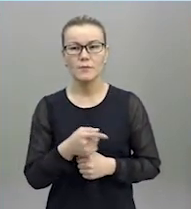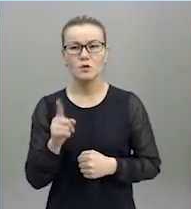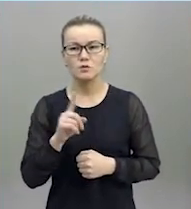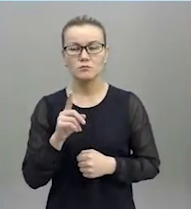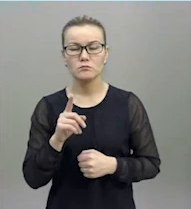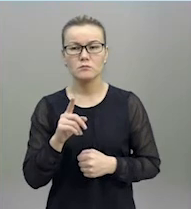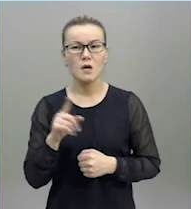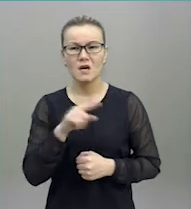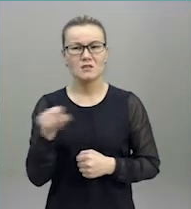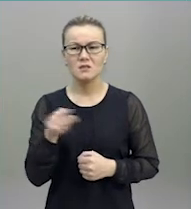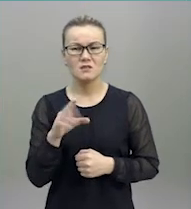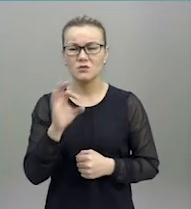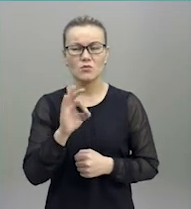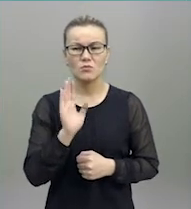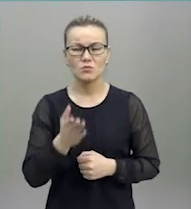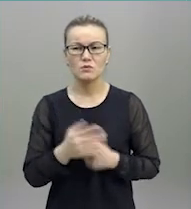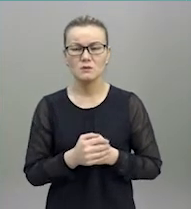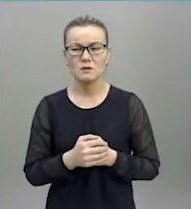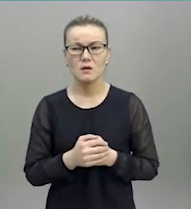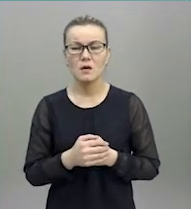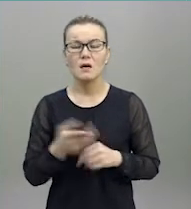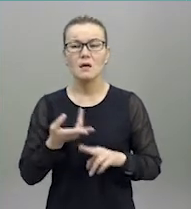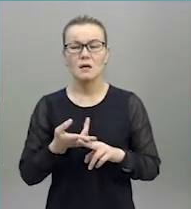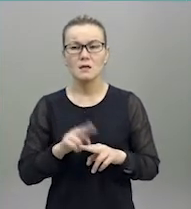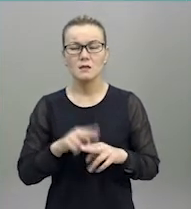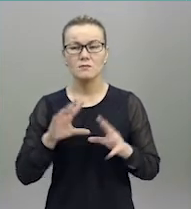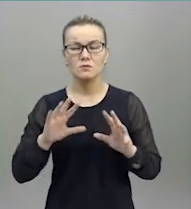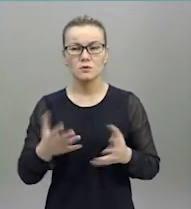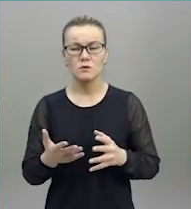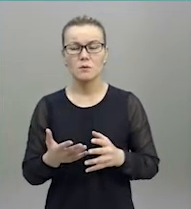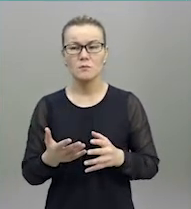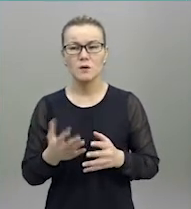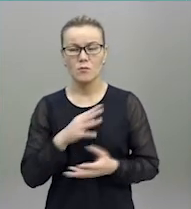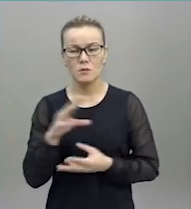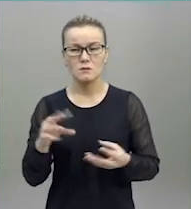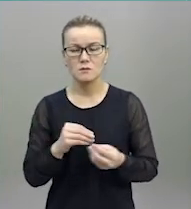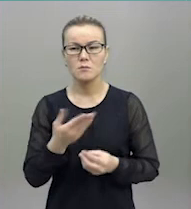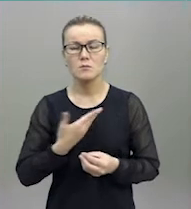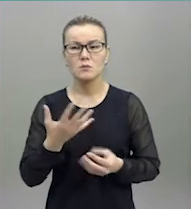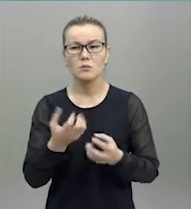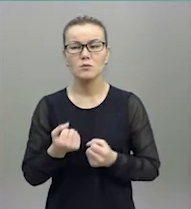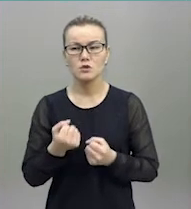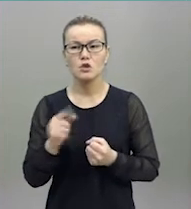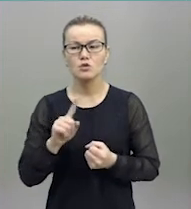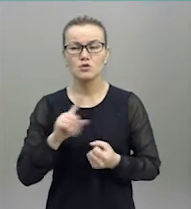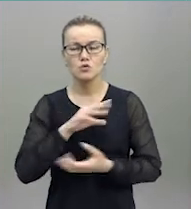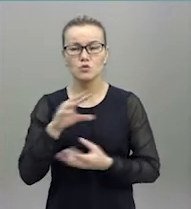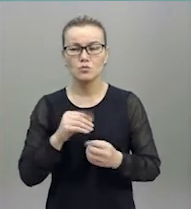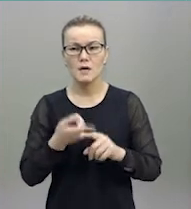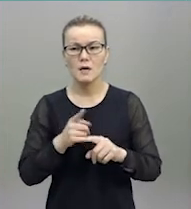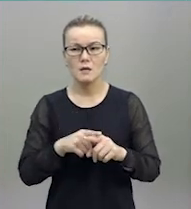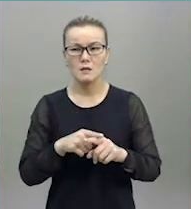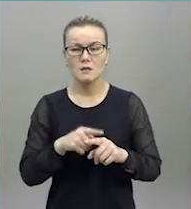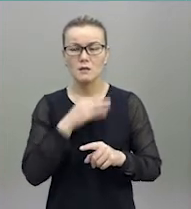что они дают в сумме 0 х 0 мы не пишем таким образом мы получили что суммой заданных